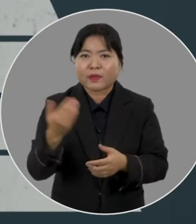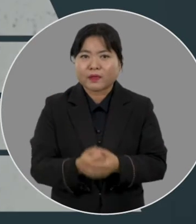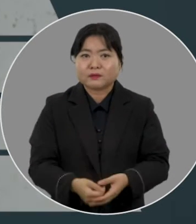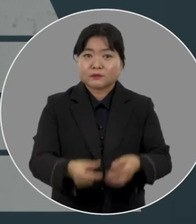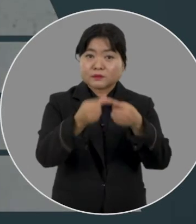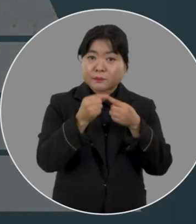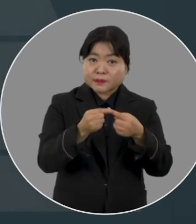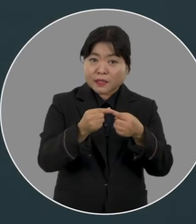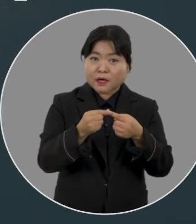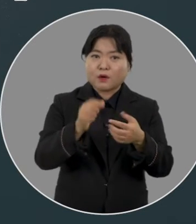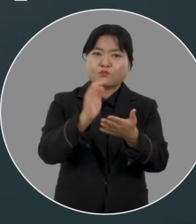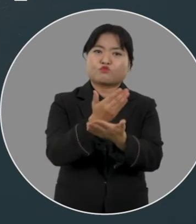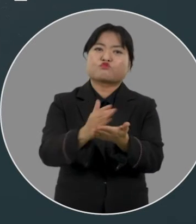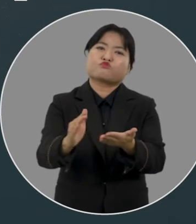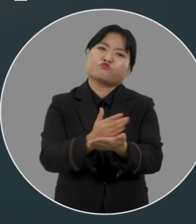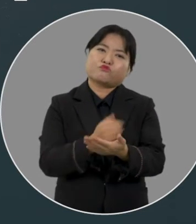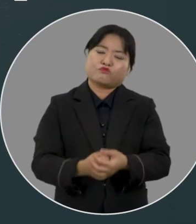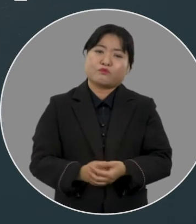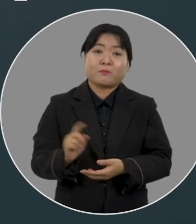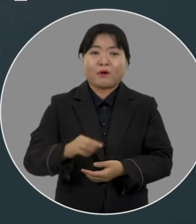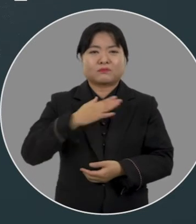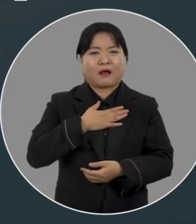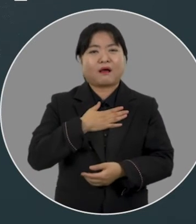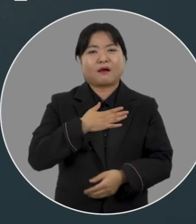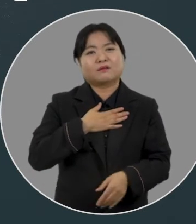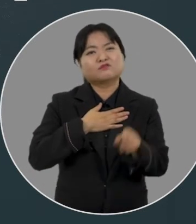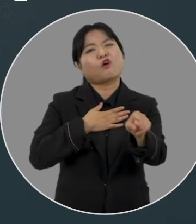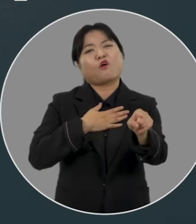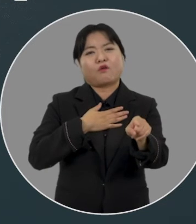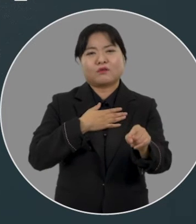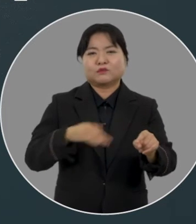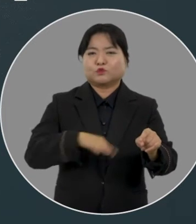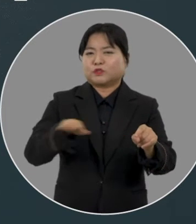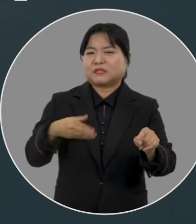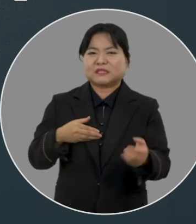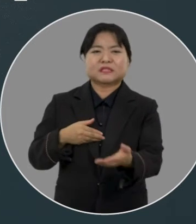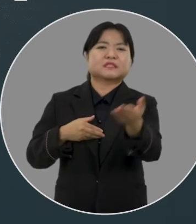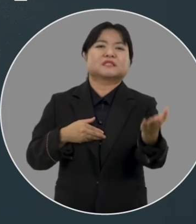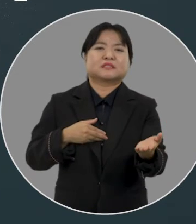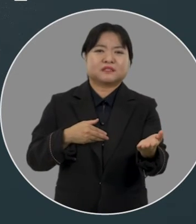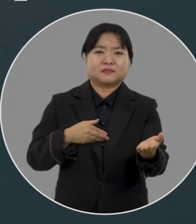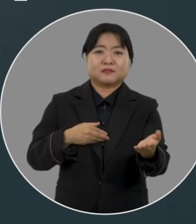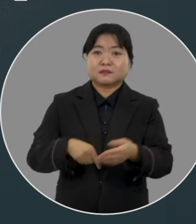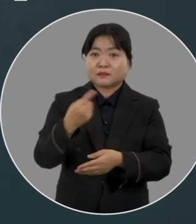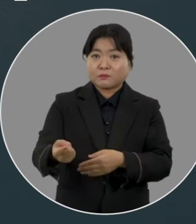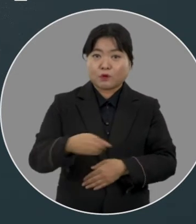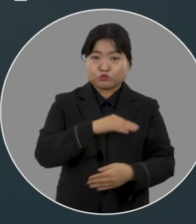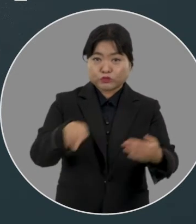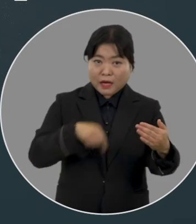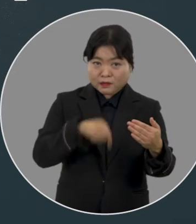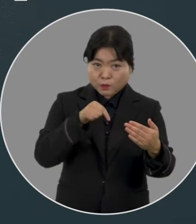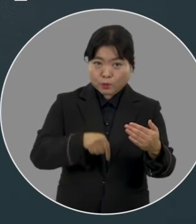번째가 분류예요. 나, 너, 우리, 그들. 그 다음에